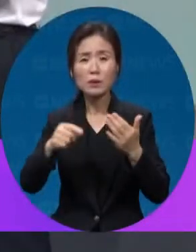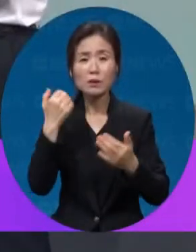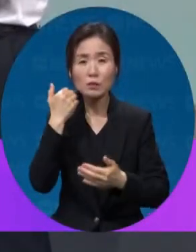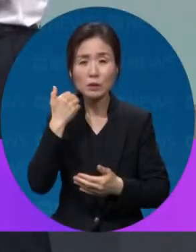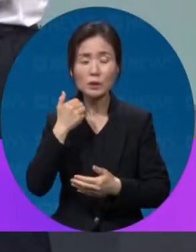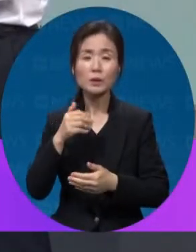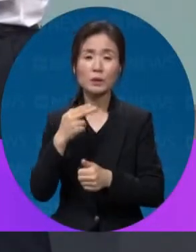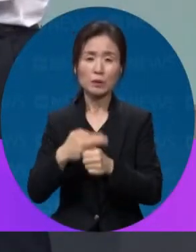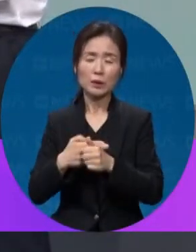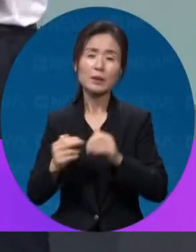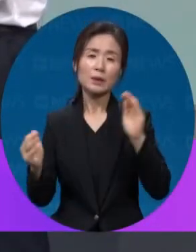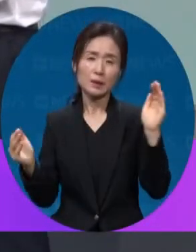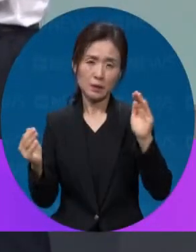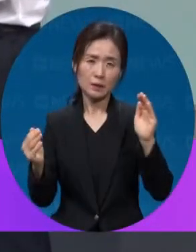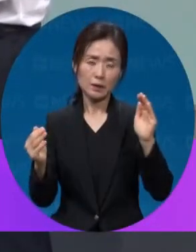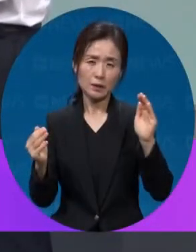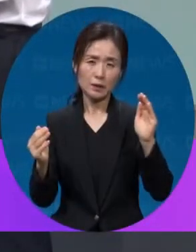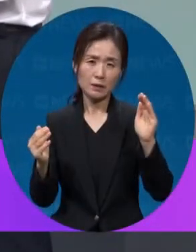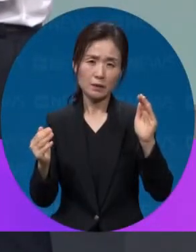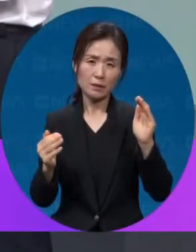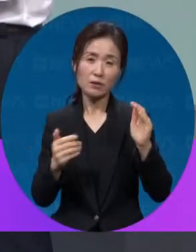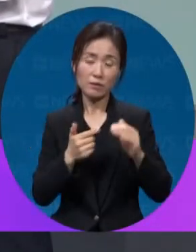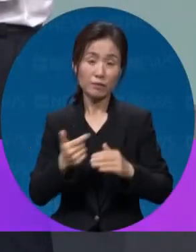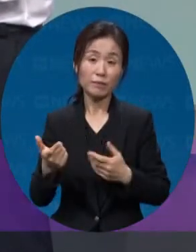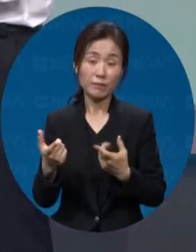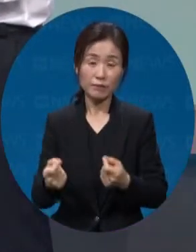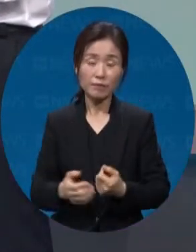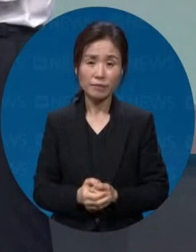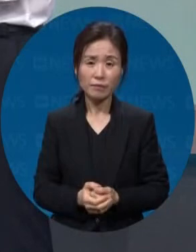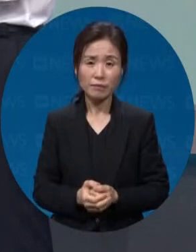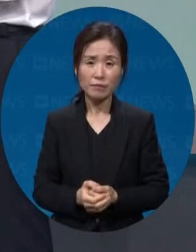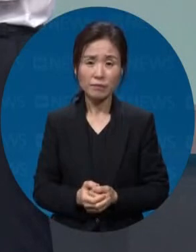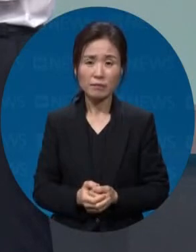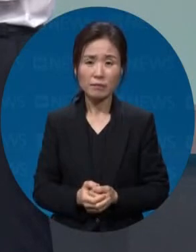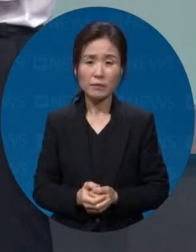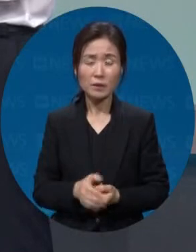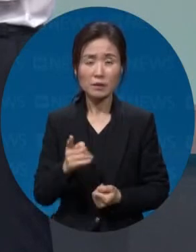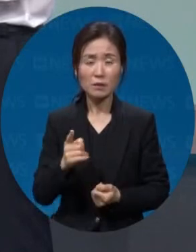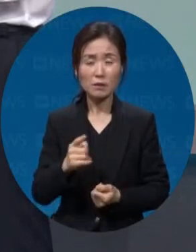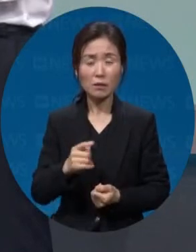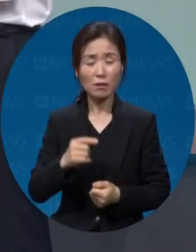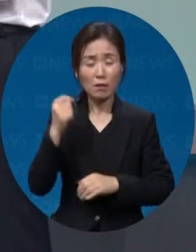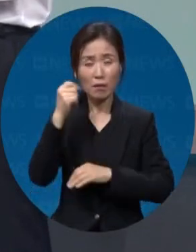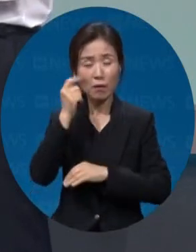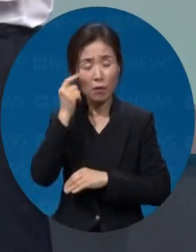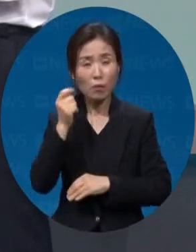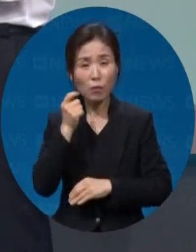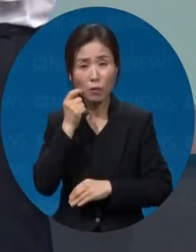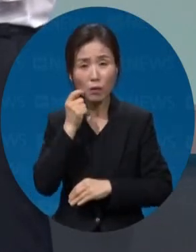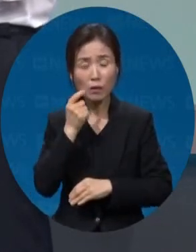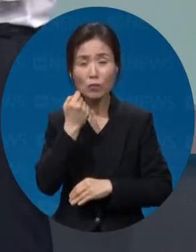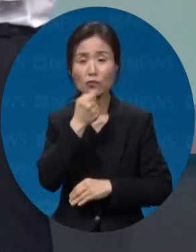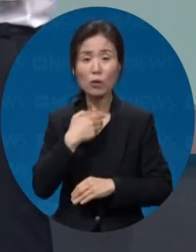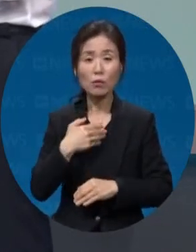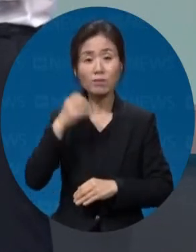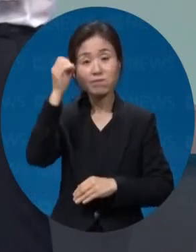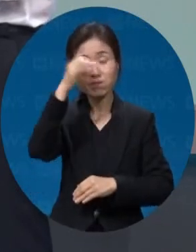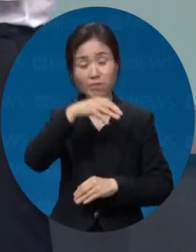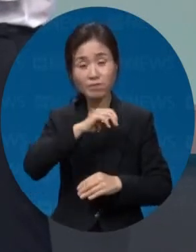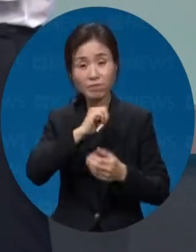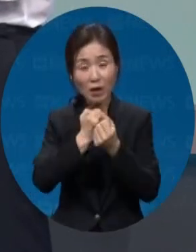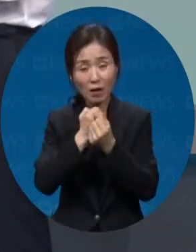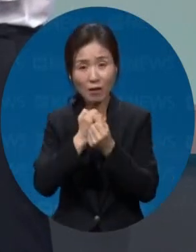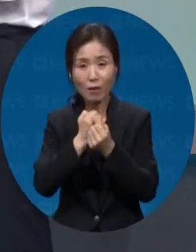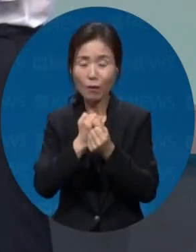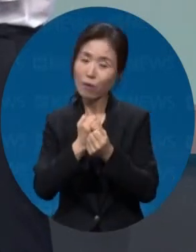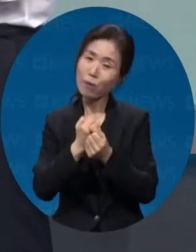학생들 아니냐 이런 비판이 이어지고 있어 4 이게 과연 도대체 예상을 못한 건지 아님 이렇게 될 줄 알면서도 이렇게 한 건지 다시 봐도